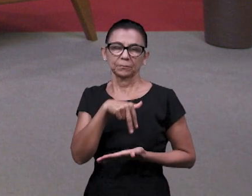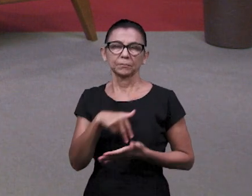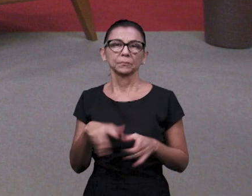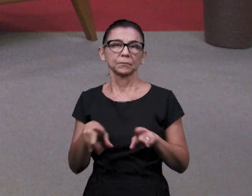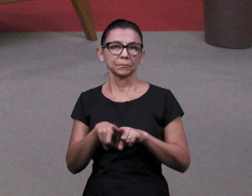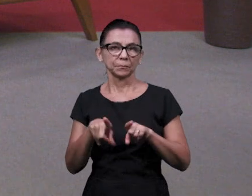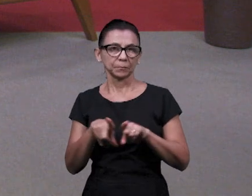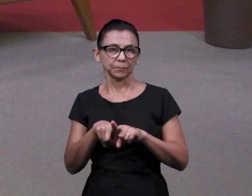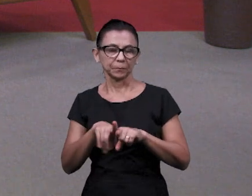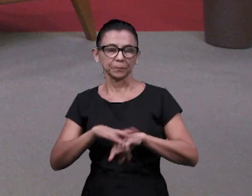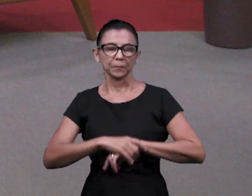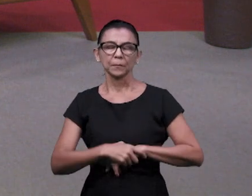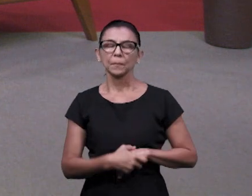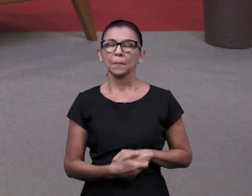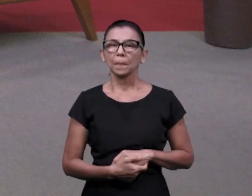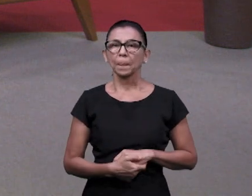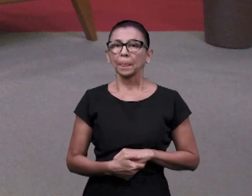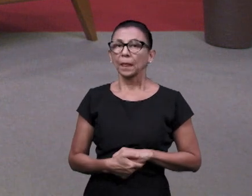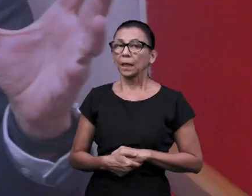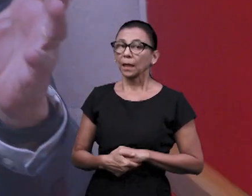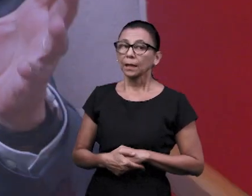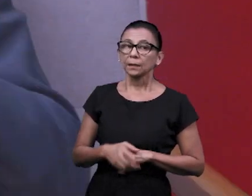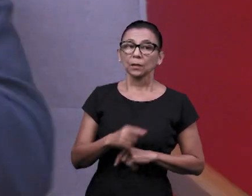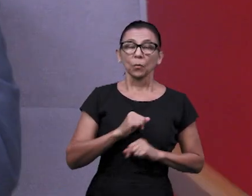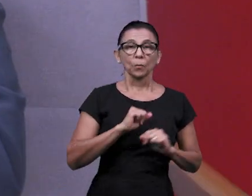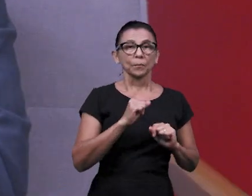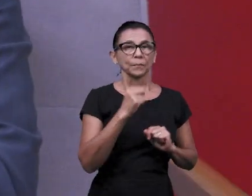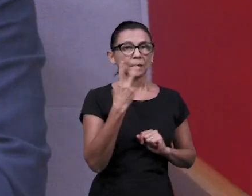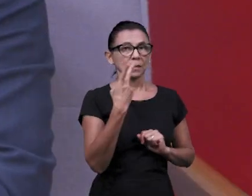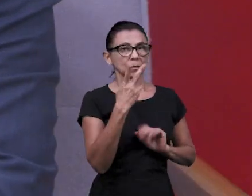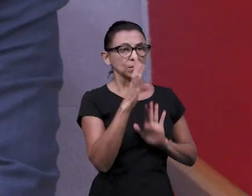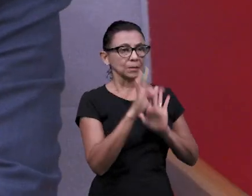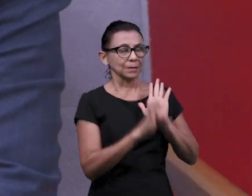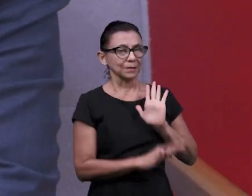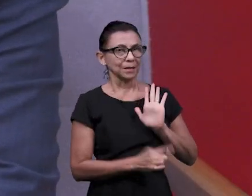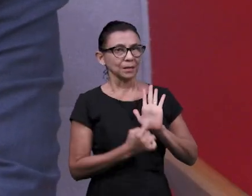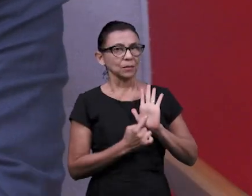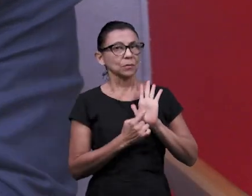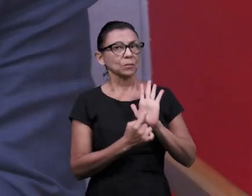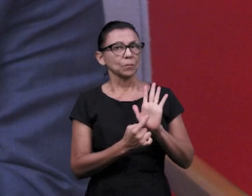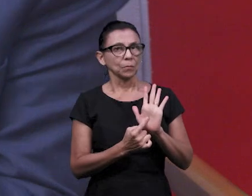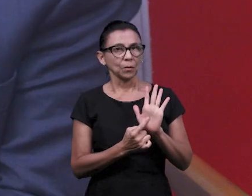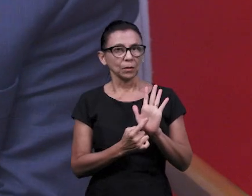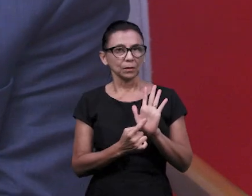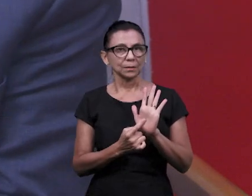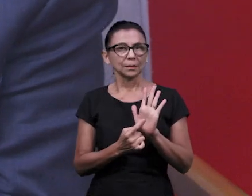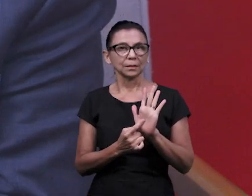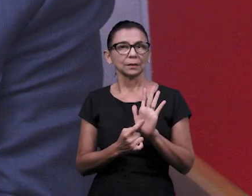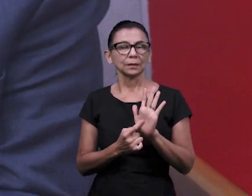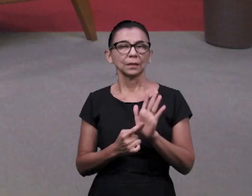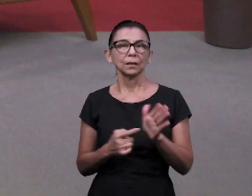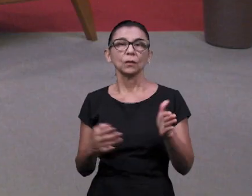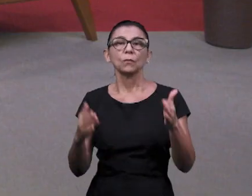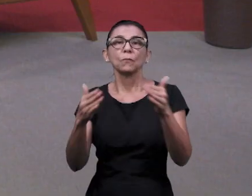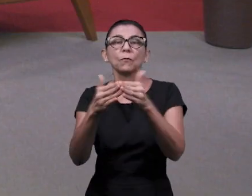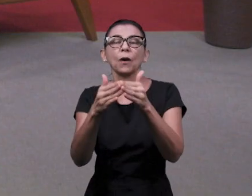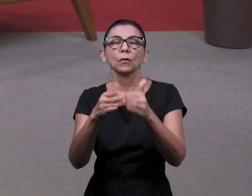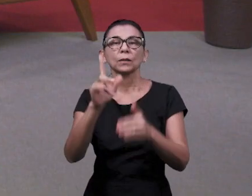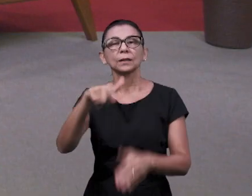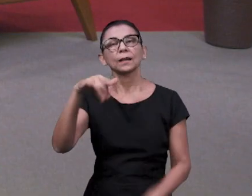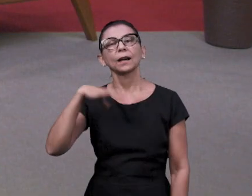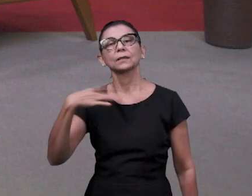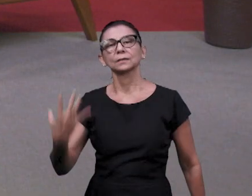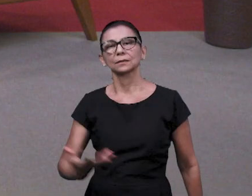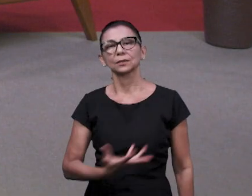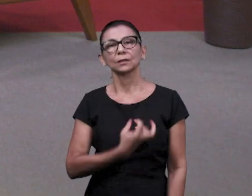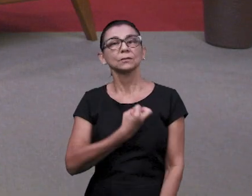que ces deux textes apportent l'essence de tout le projet de salut. Oui, c'est le rachat.